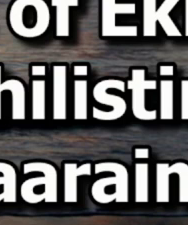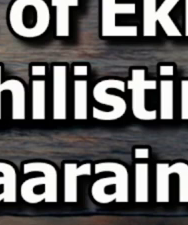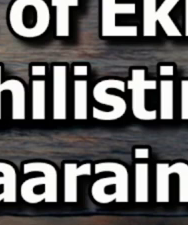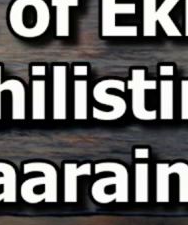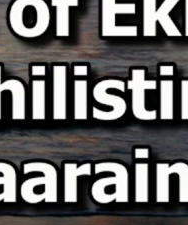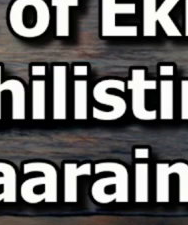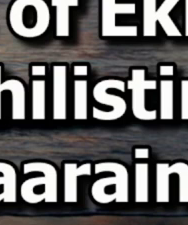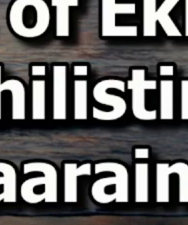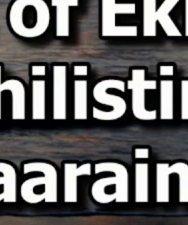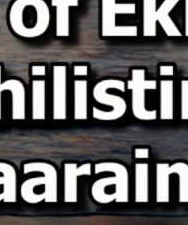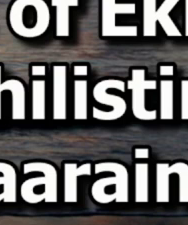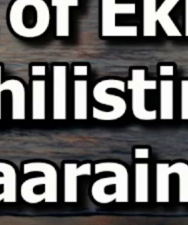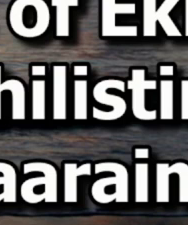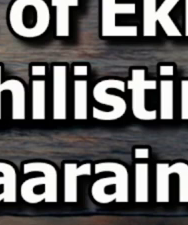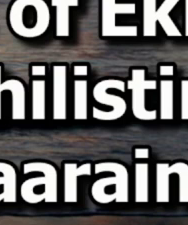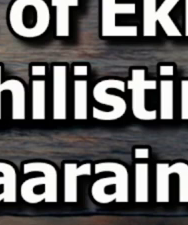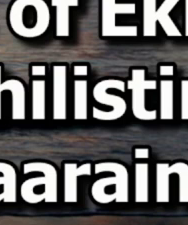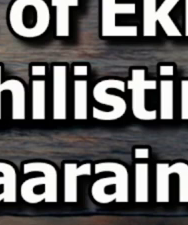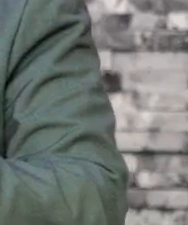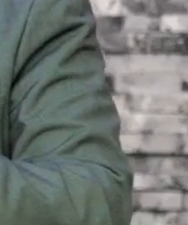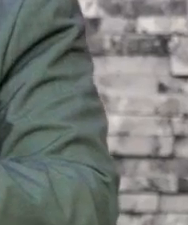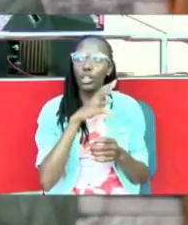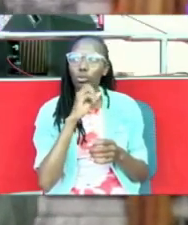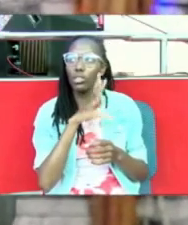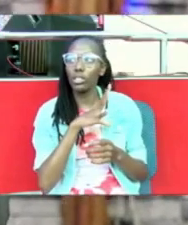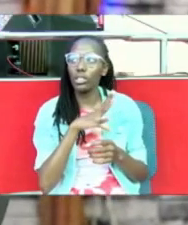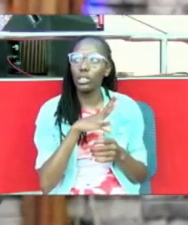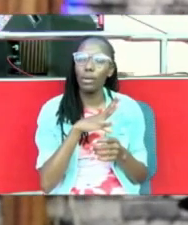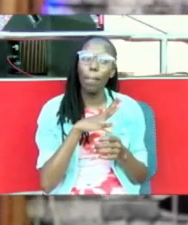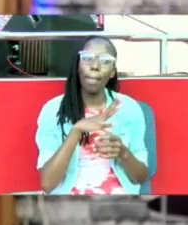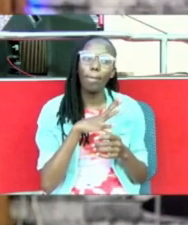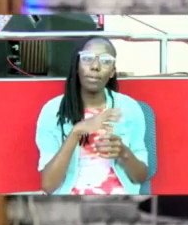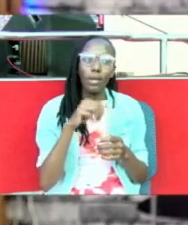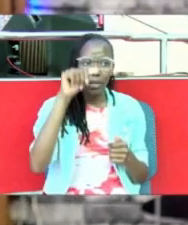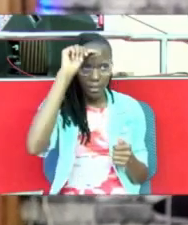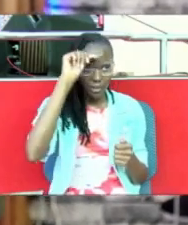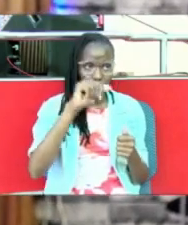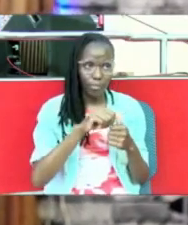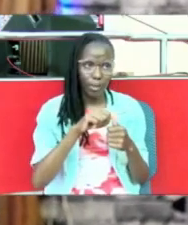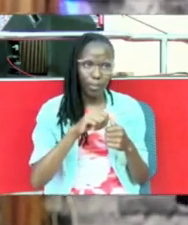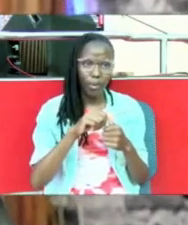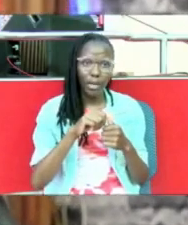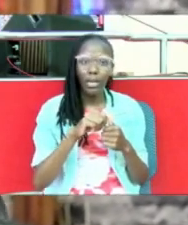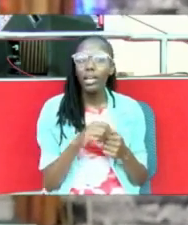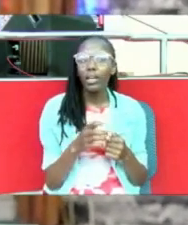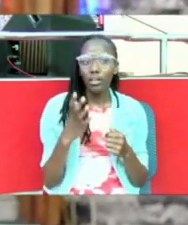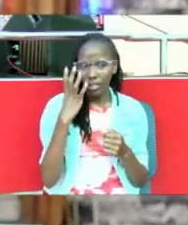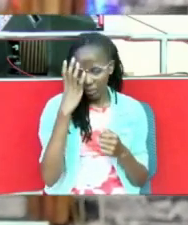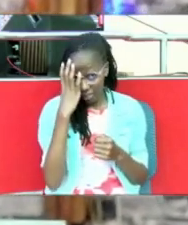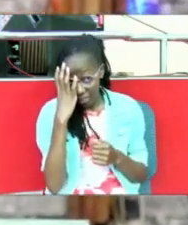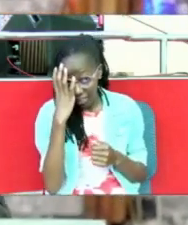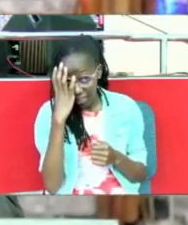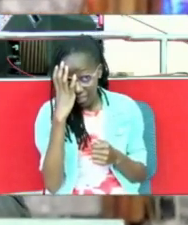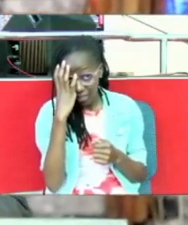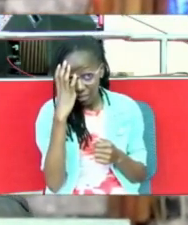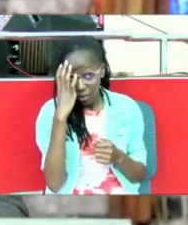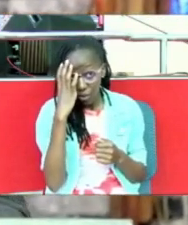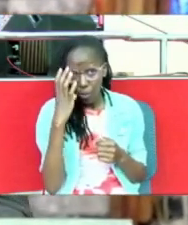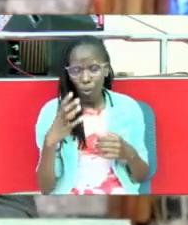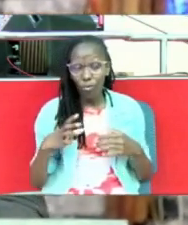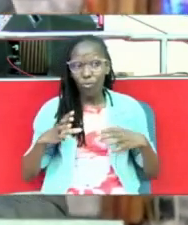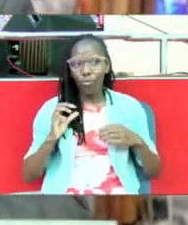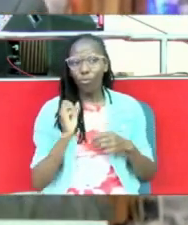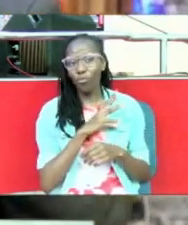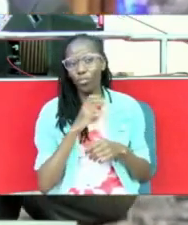shouted, wakati waliinuka na kupaza sauti, remember these people were very timid. Watu hao walikuwa na woga